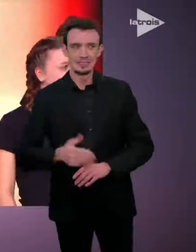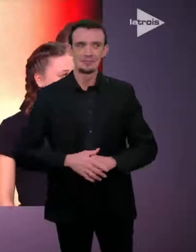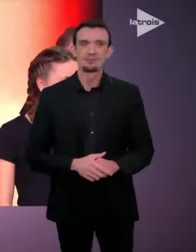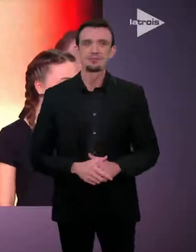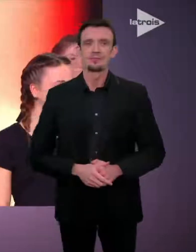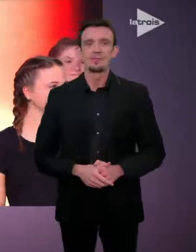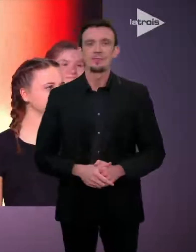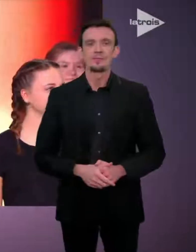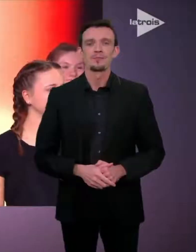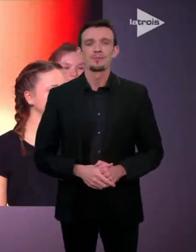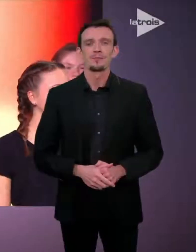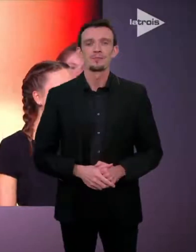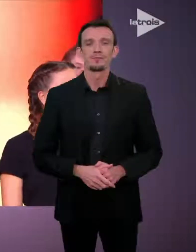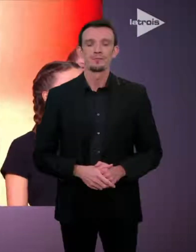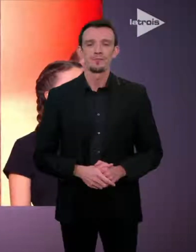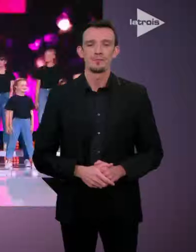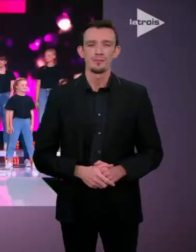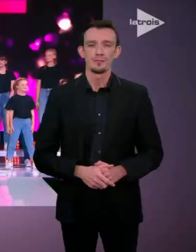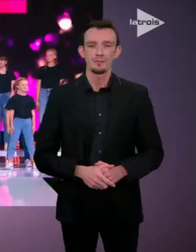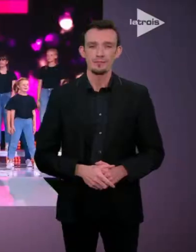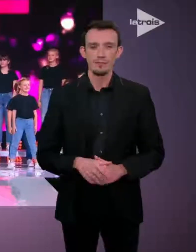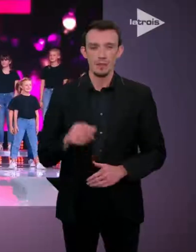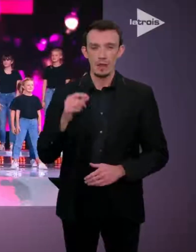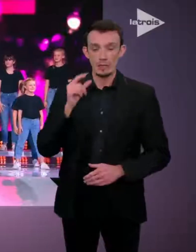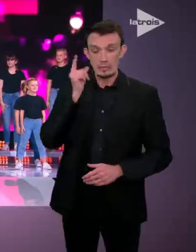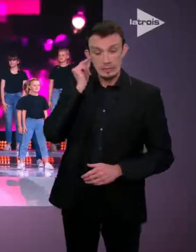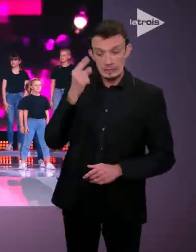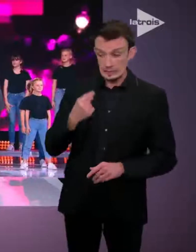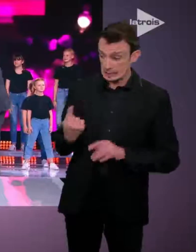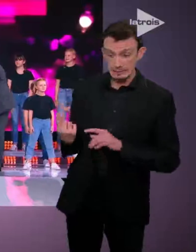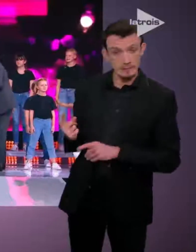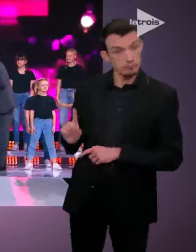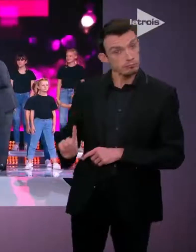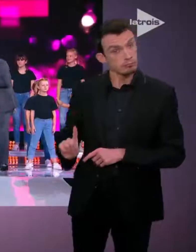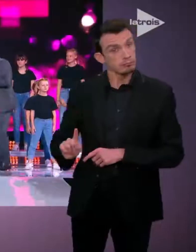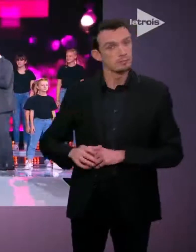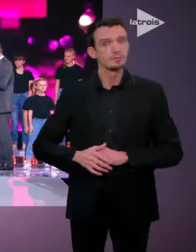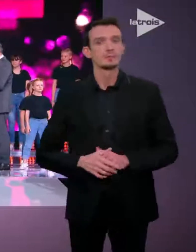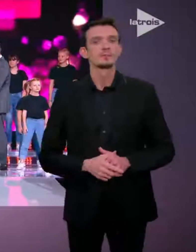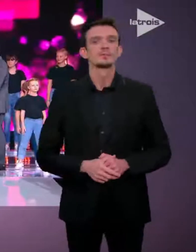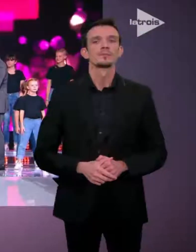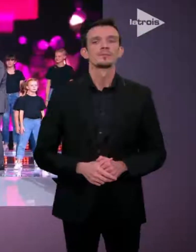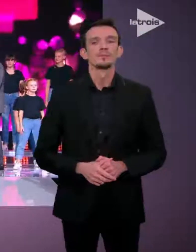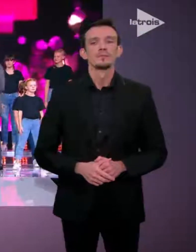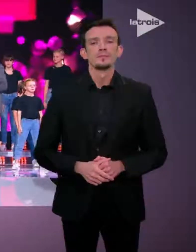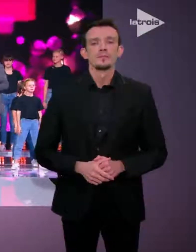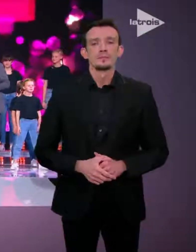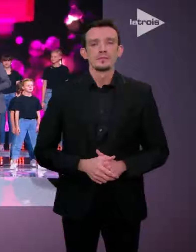Gwenaëlle, Gwenaëlle. Tim, venez près de moi. Venez ici, juste là, je serai ravi.